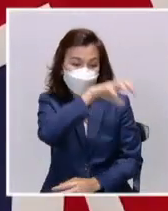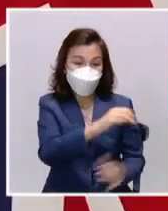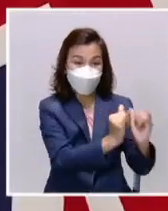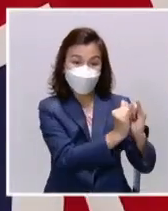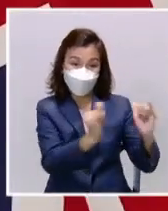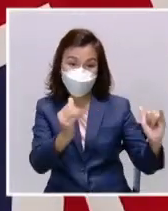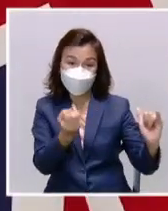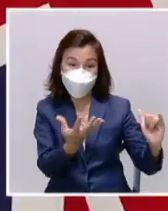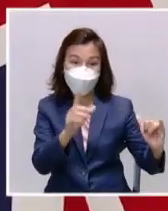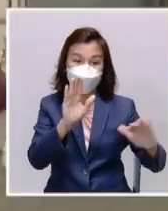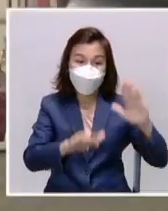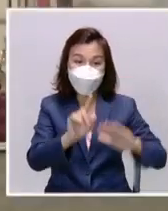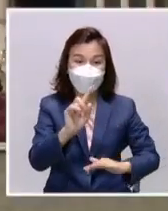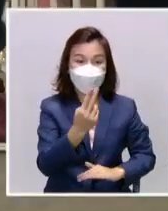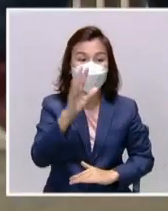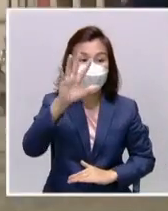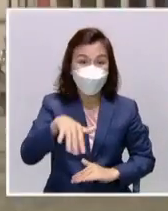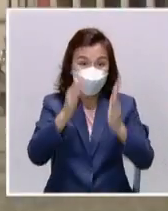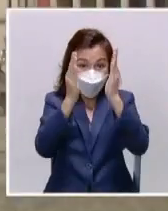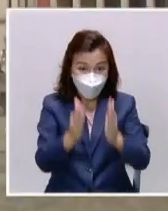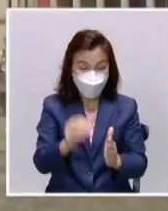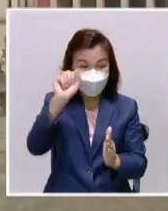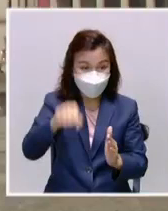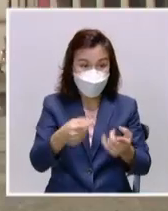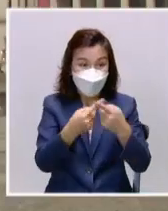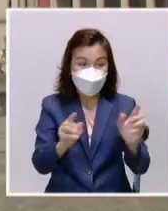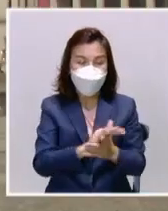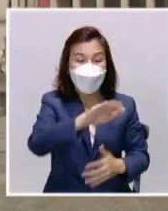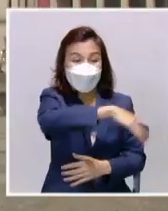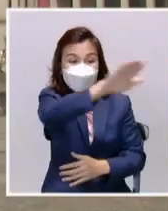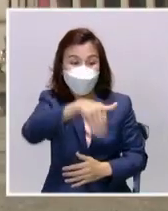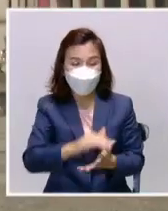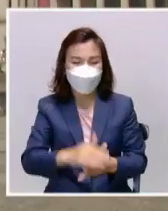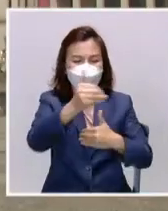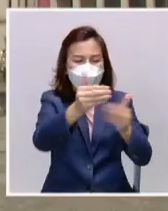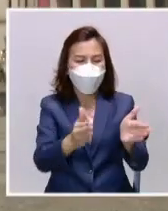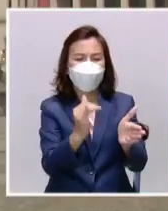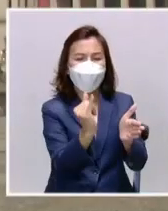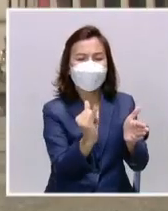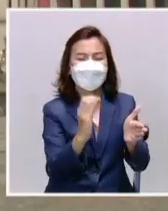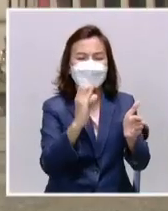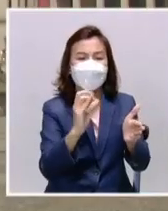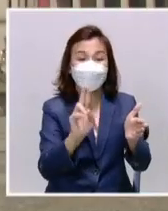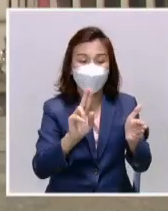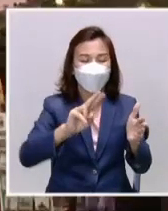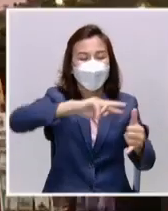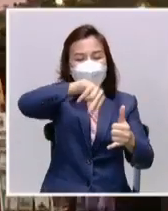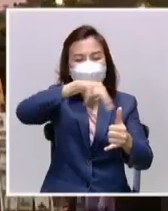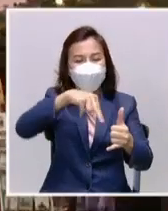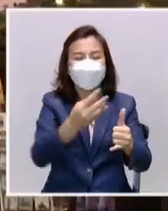มากกว่า 1 500คนอังกฤษก็ตามนะคะจะยกผู้ป่วยที่ต้องรักษาตัวในซียูไม่ได้มากเหมือนการระบาดครั้งก่อนๆ